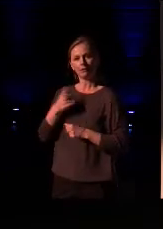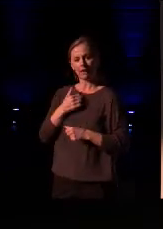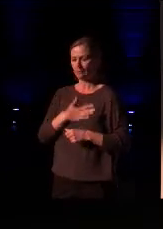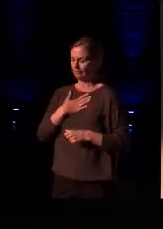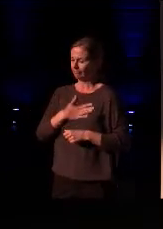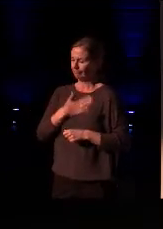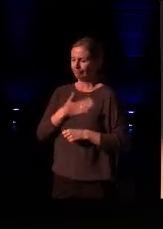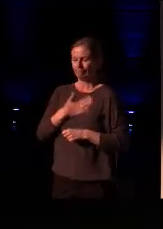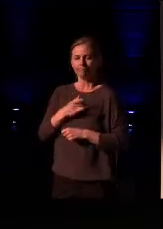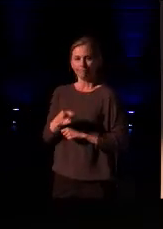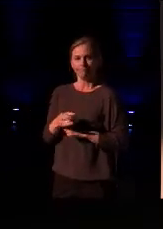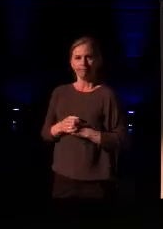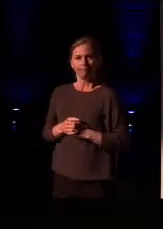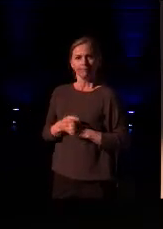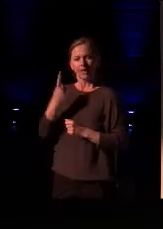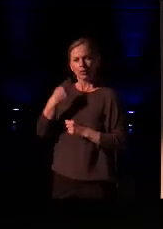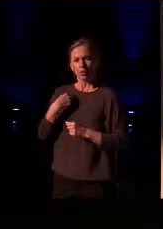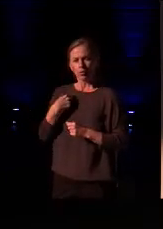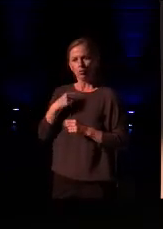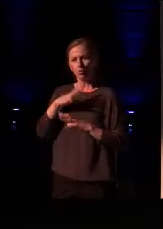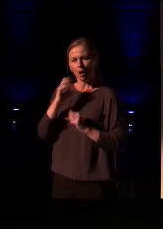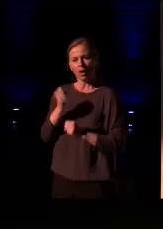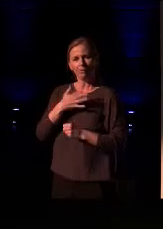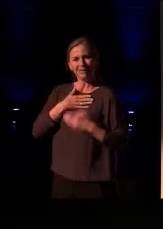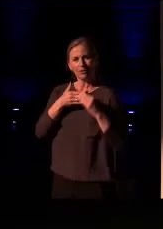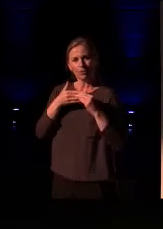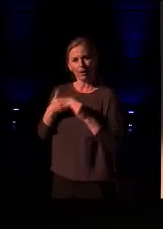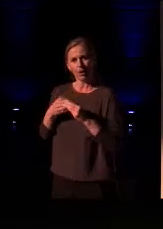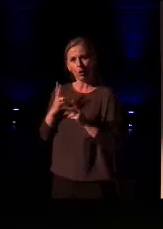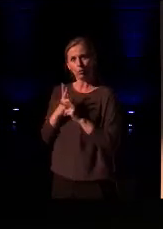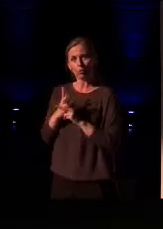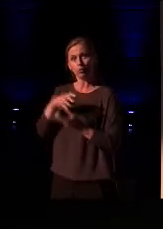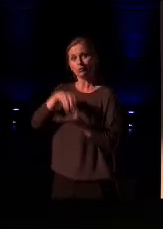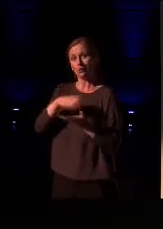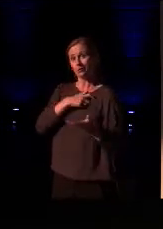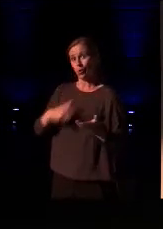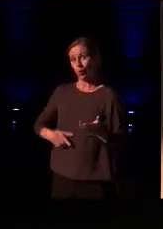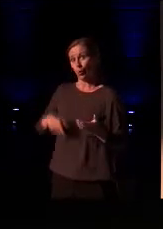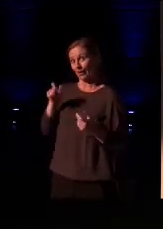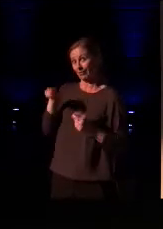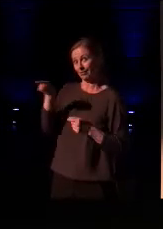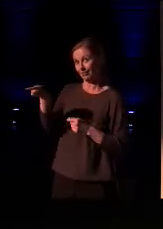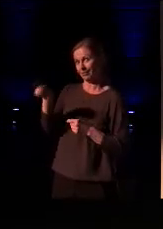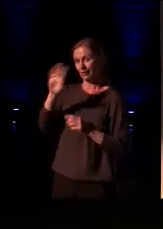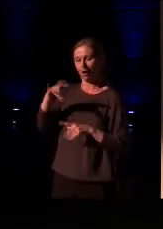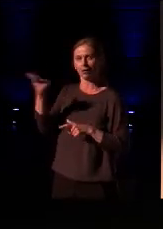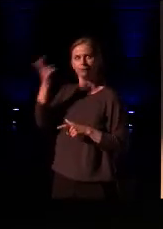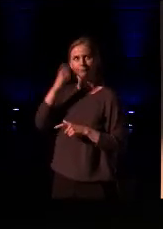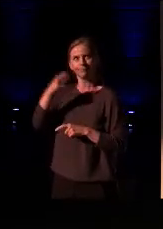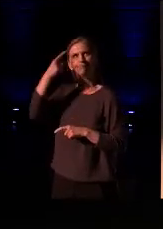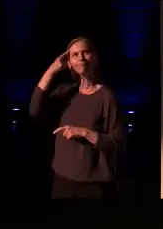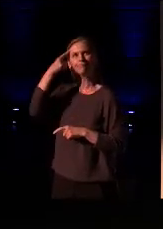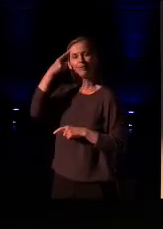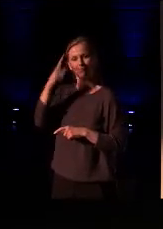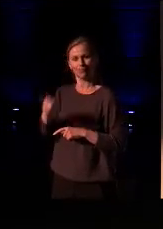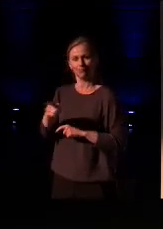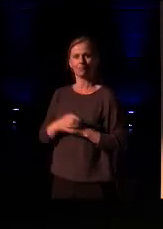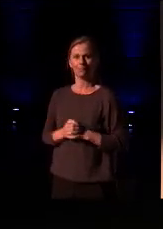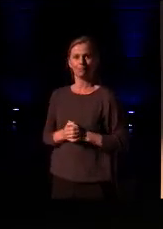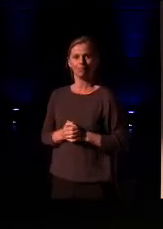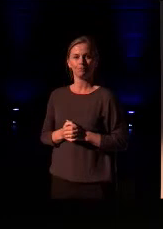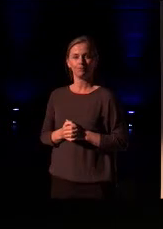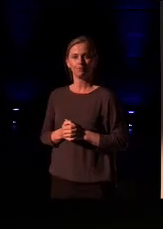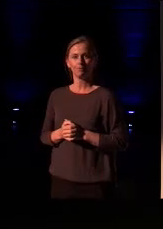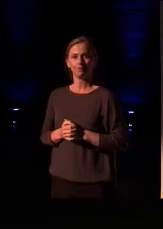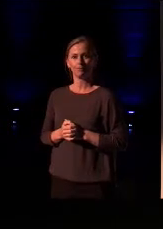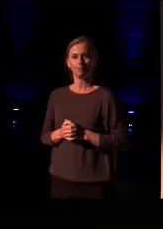for. Og jeg tror alle kollegaene mine, inkludert statsråden, har hørt det.